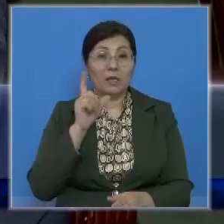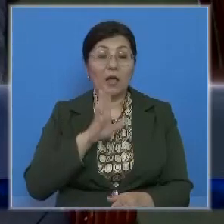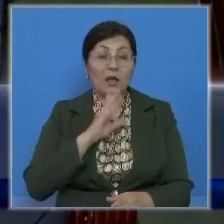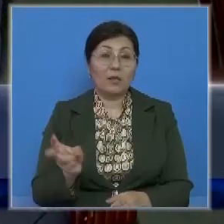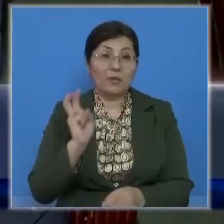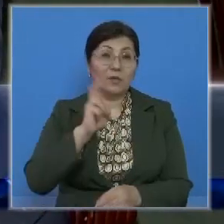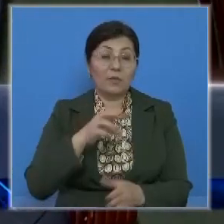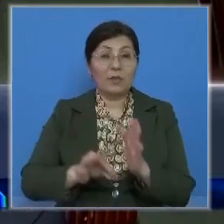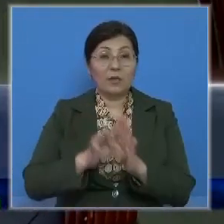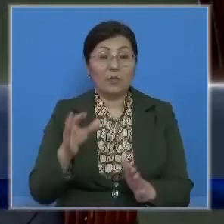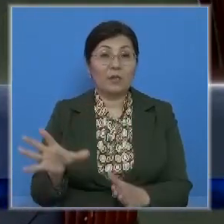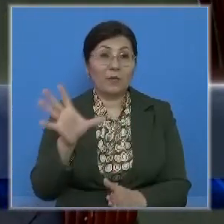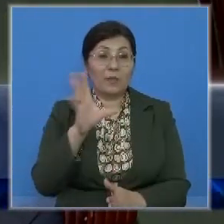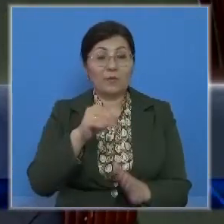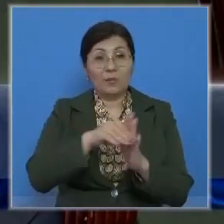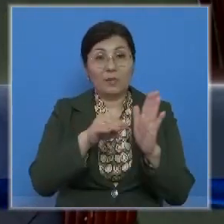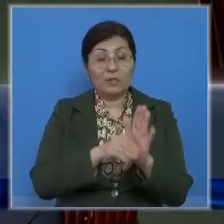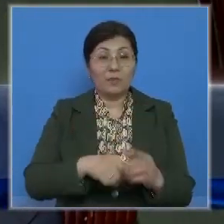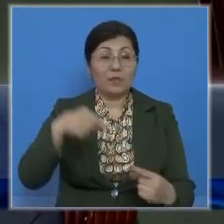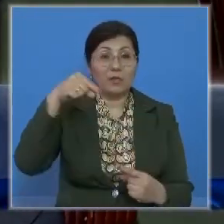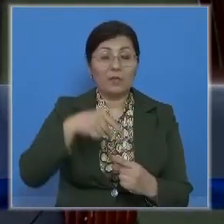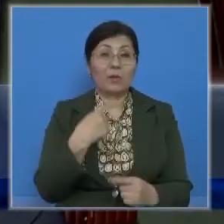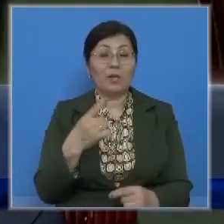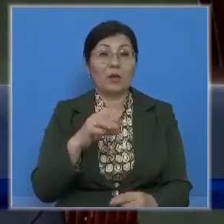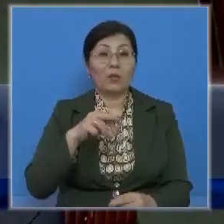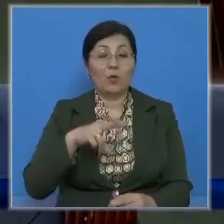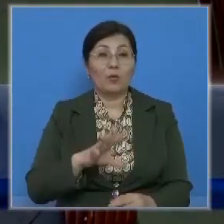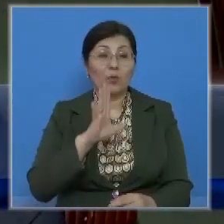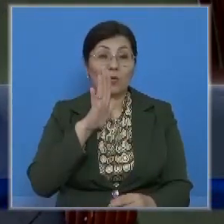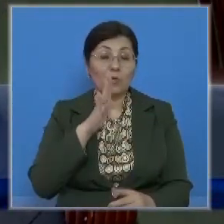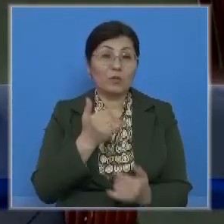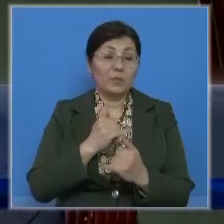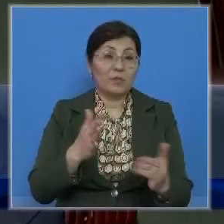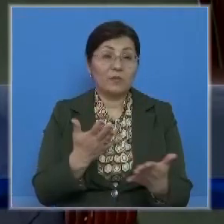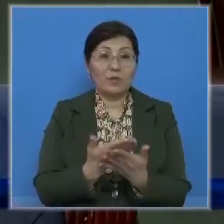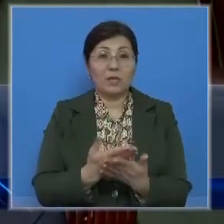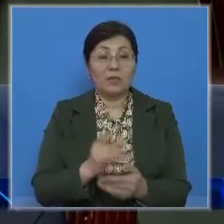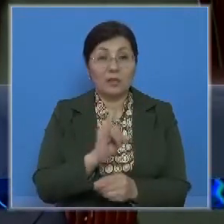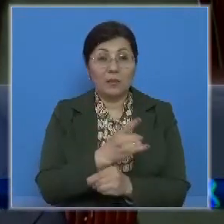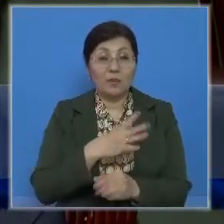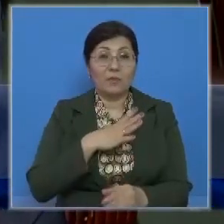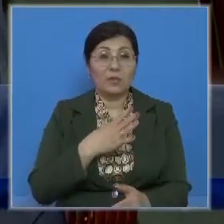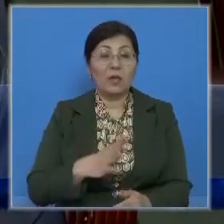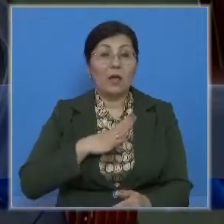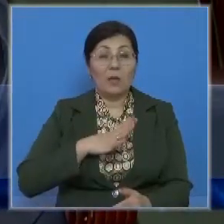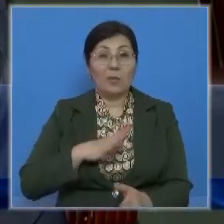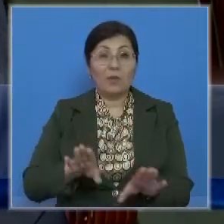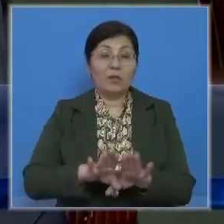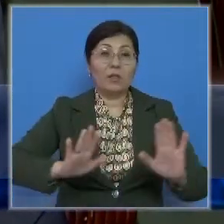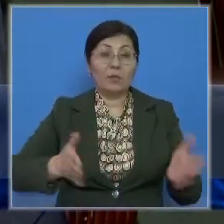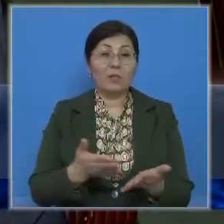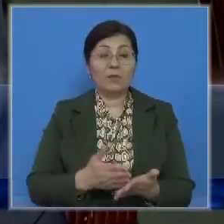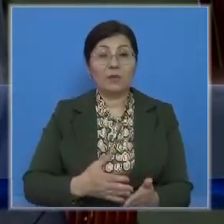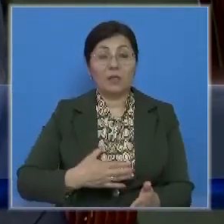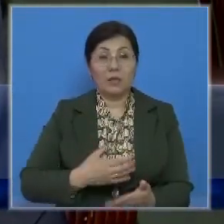на кастинг. По всем критериям она подходила для одной роли, но вот возраст не позволял, она была слишком маленькой. Бывают такие ситуации, это обидно и для